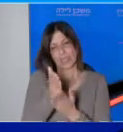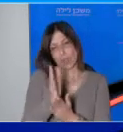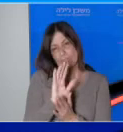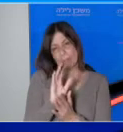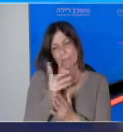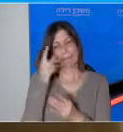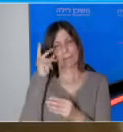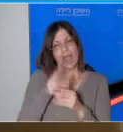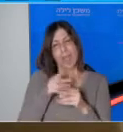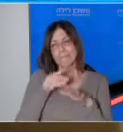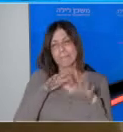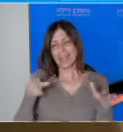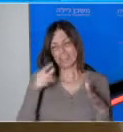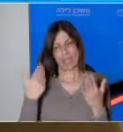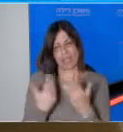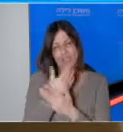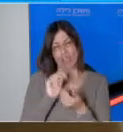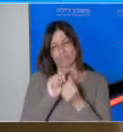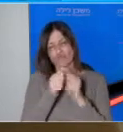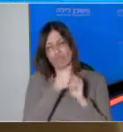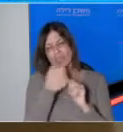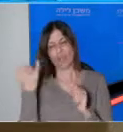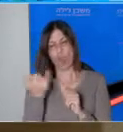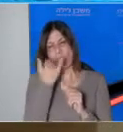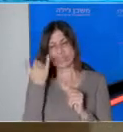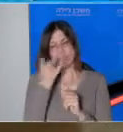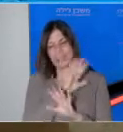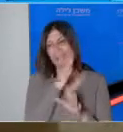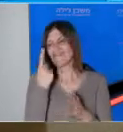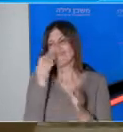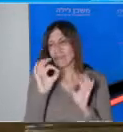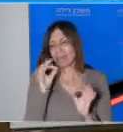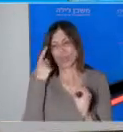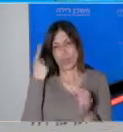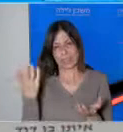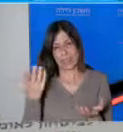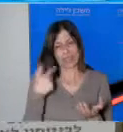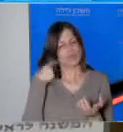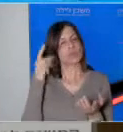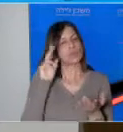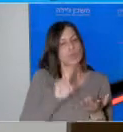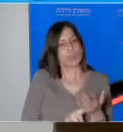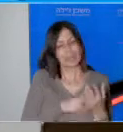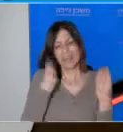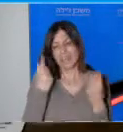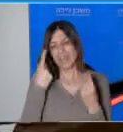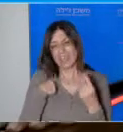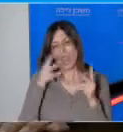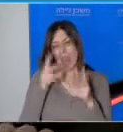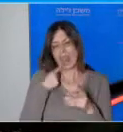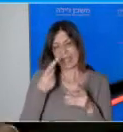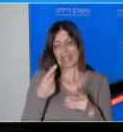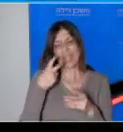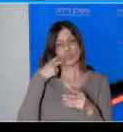הזאת היא חדשה, היא משתנה כל הזמן, אף אחד לא באמת יודע, אני חושבת לזכותה, הדבר היחידי שאני יכולה להגיד לזכותה